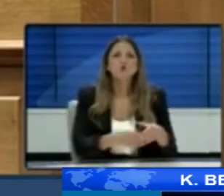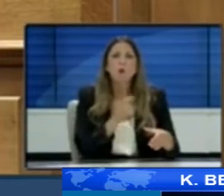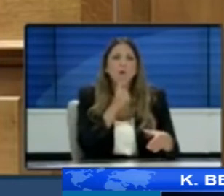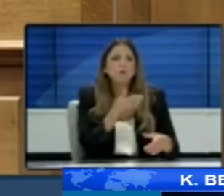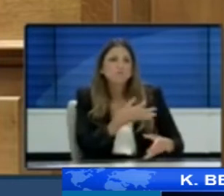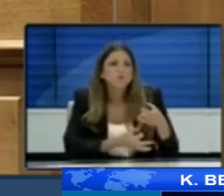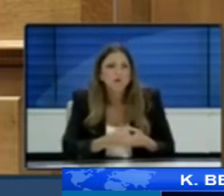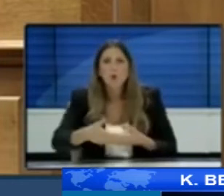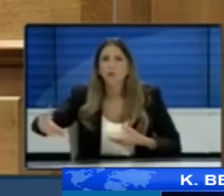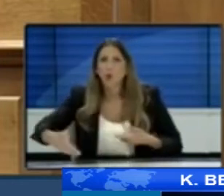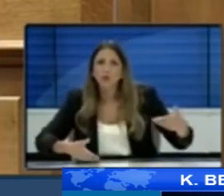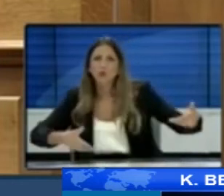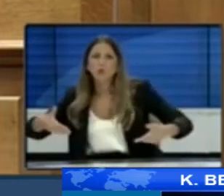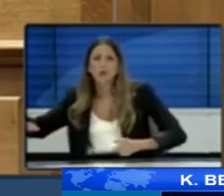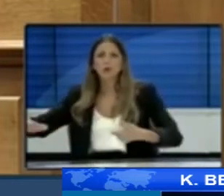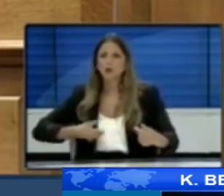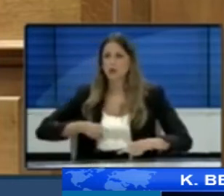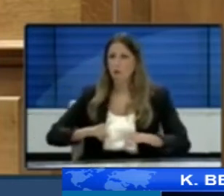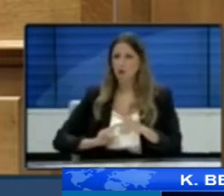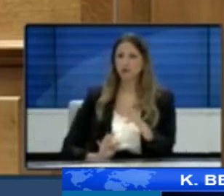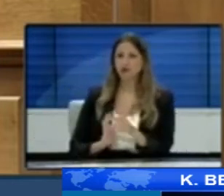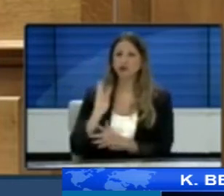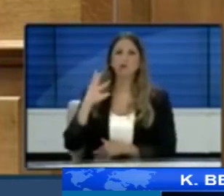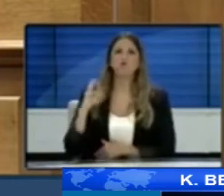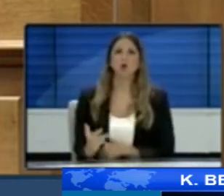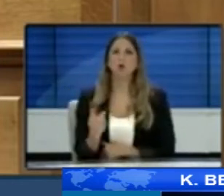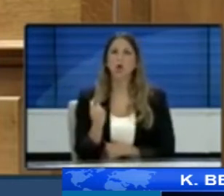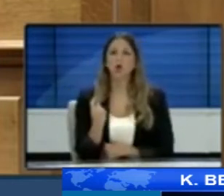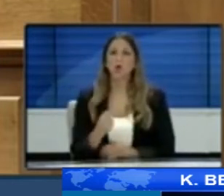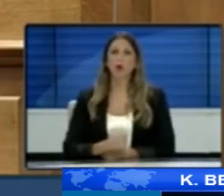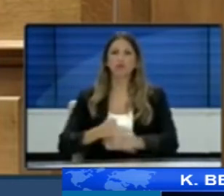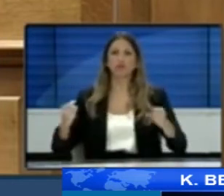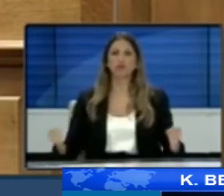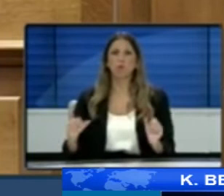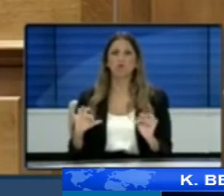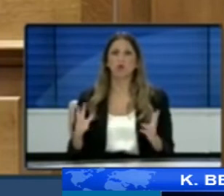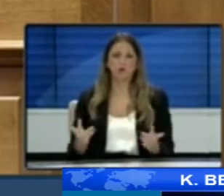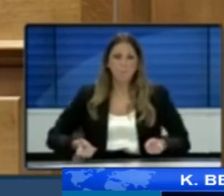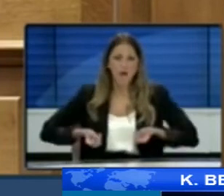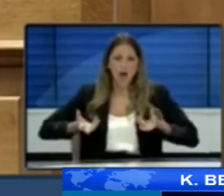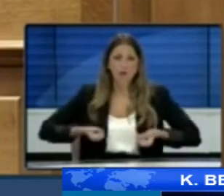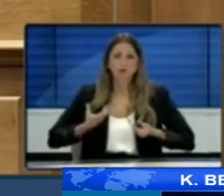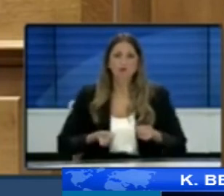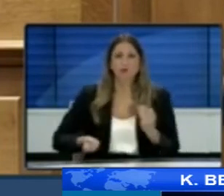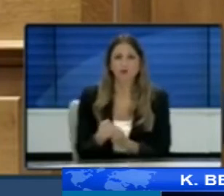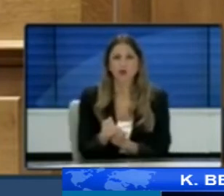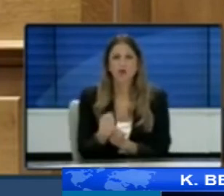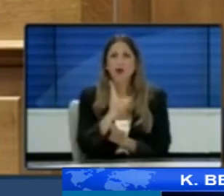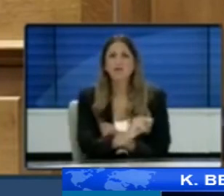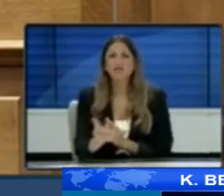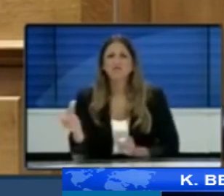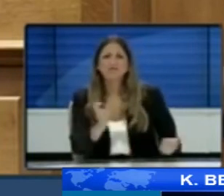σοβαρό, παραγωγικής ανασυγκρότησης και επιστροφής στην οικονομία ώστε να μπορούμε να παράγουμε πλούτο, άκουσα παιδάκια να μαλώνουν στην